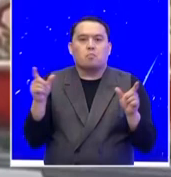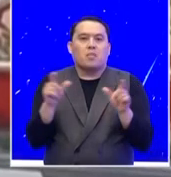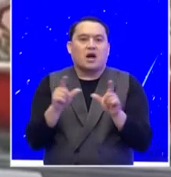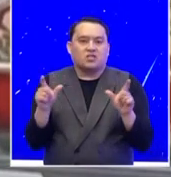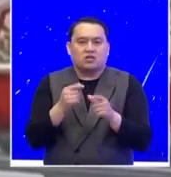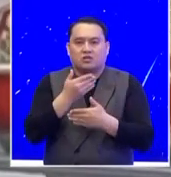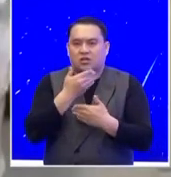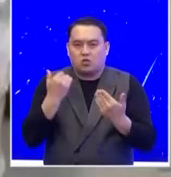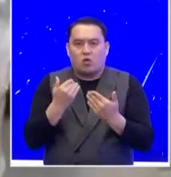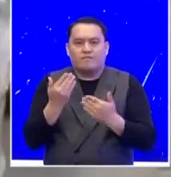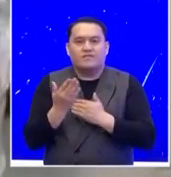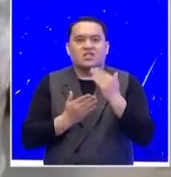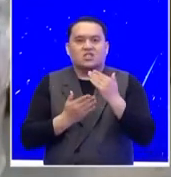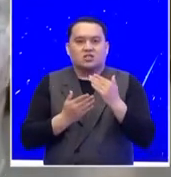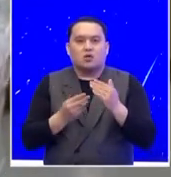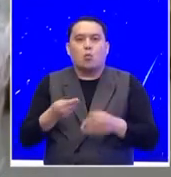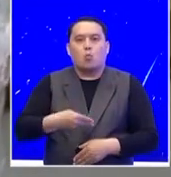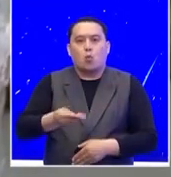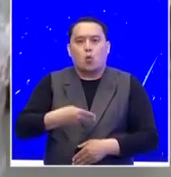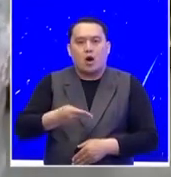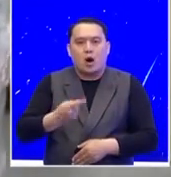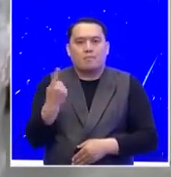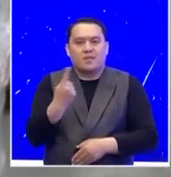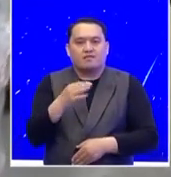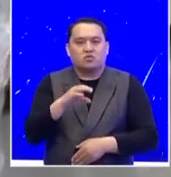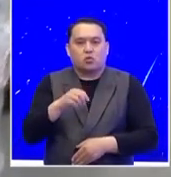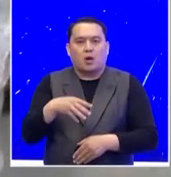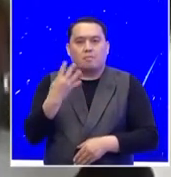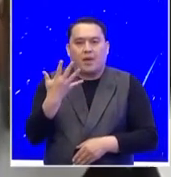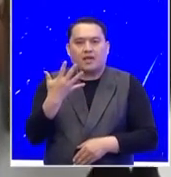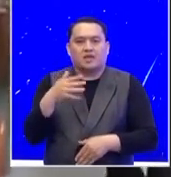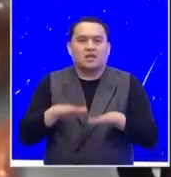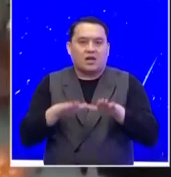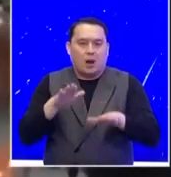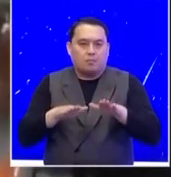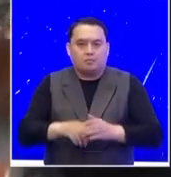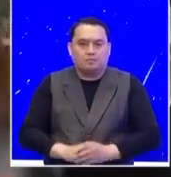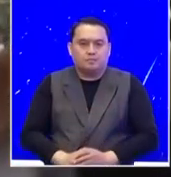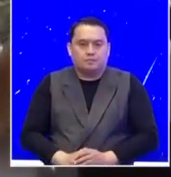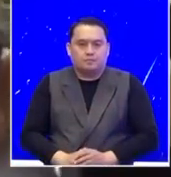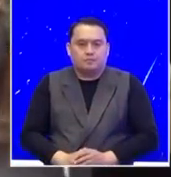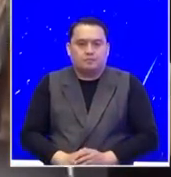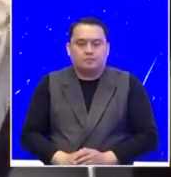супермаркетах. Выше установленных цен и мука первого сорта. Ее продают в мешках от 5 килограммов.